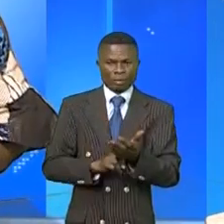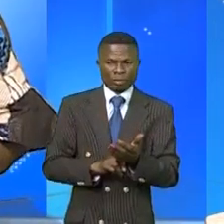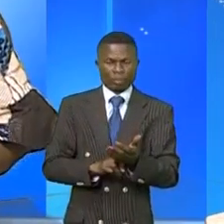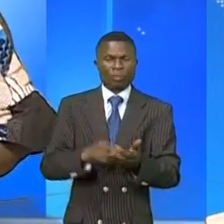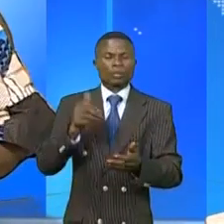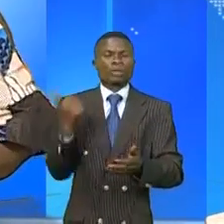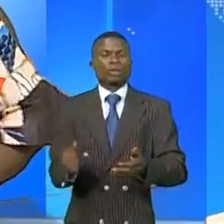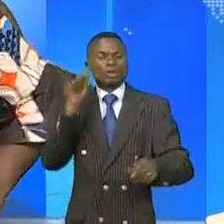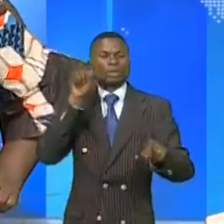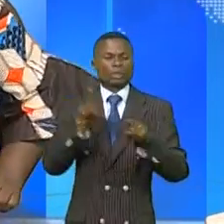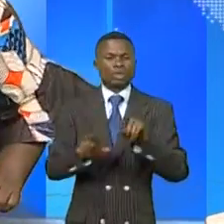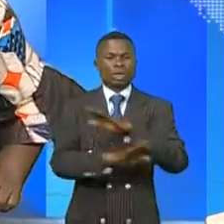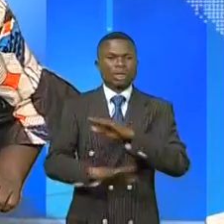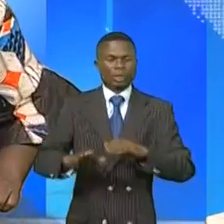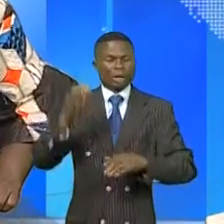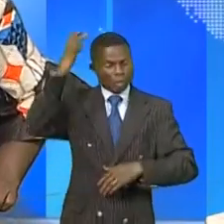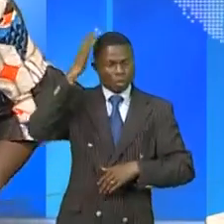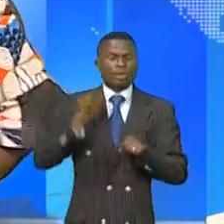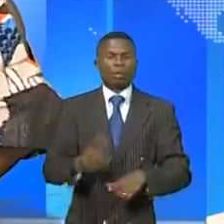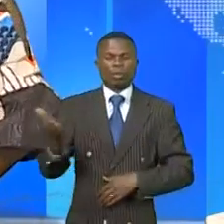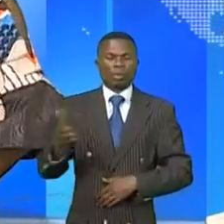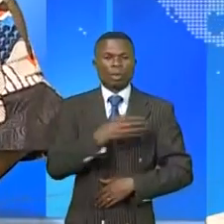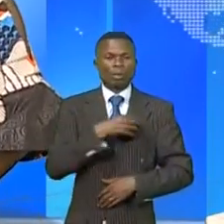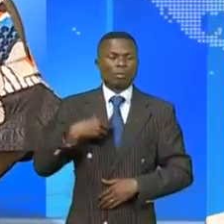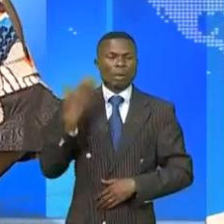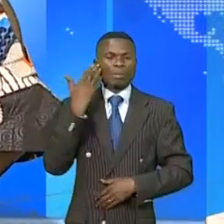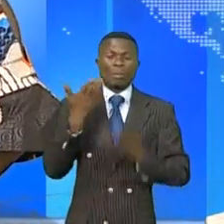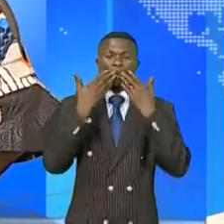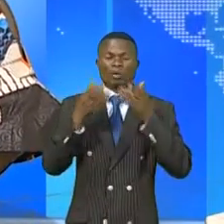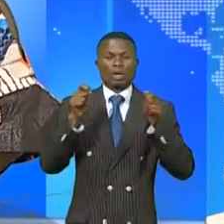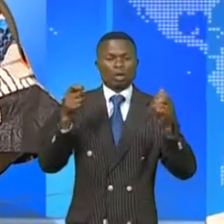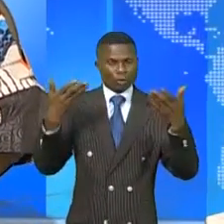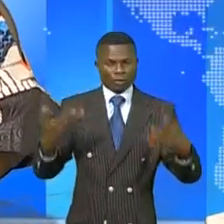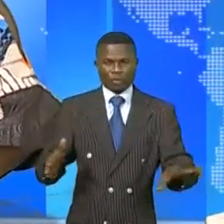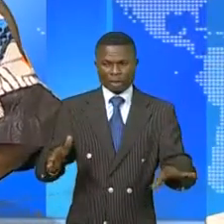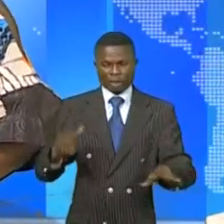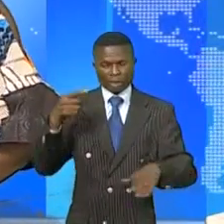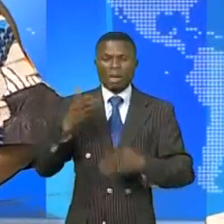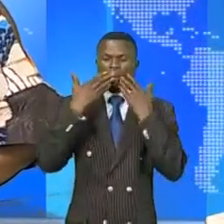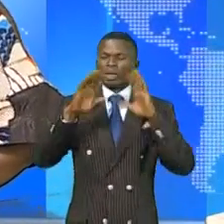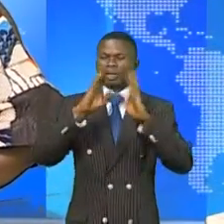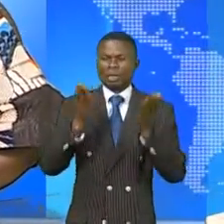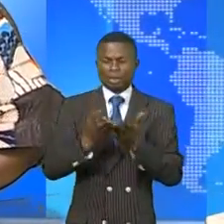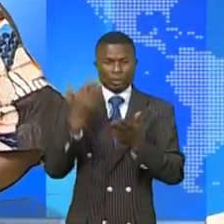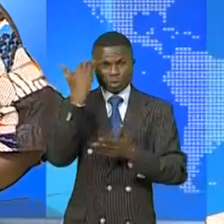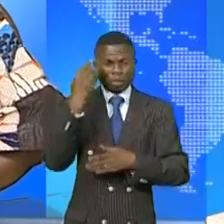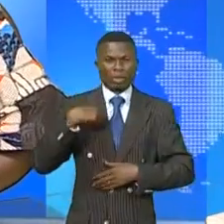sœur cadette du défunt. Madame, messieurs, ce journal est complètement terminé. Merci de